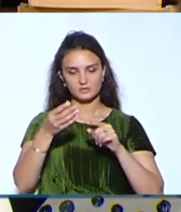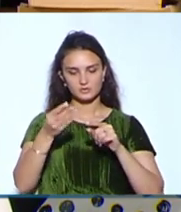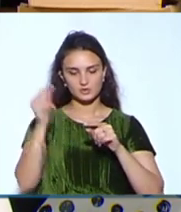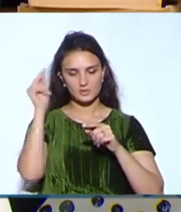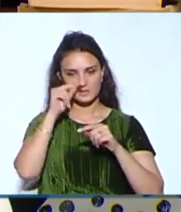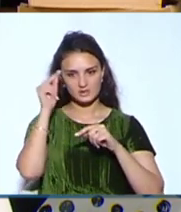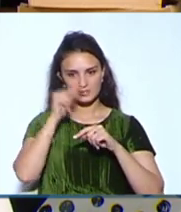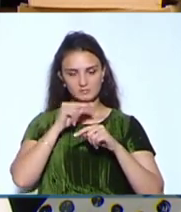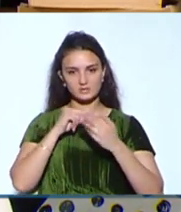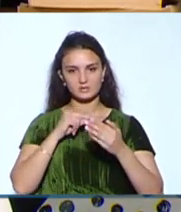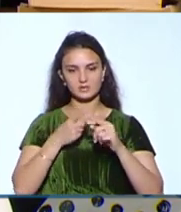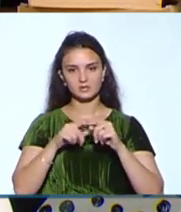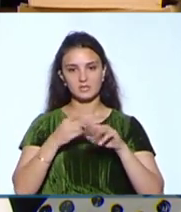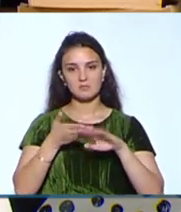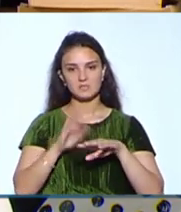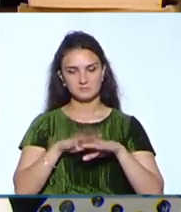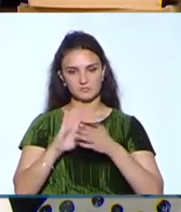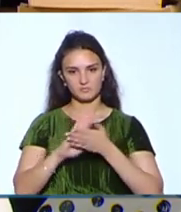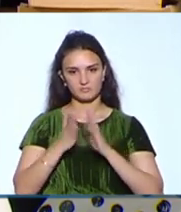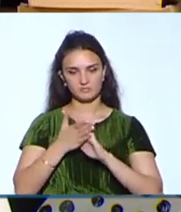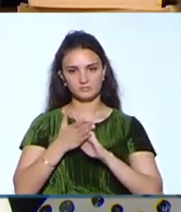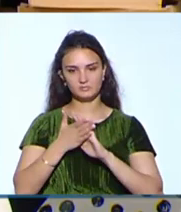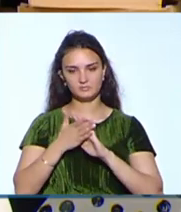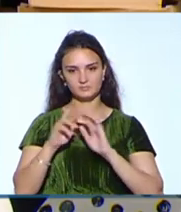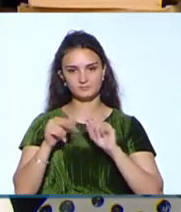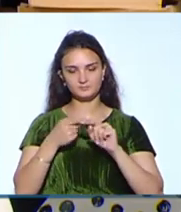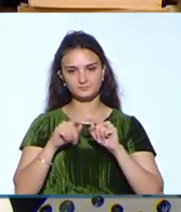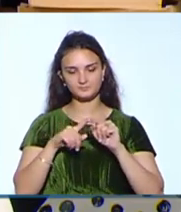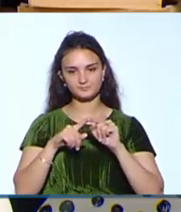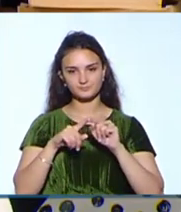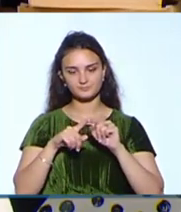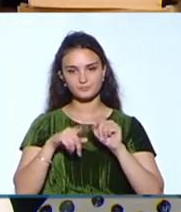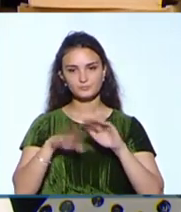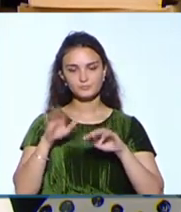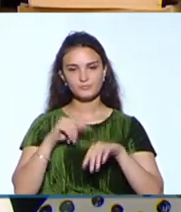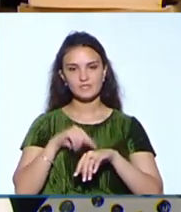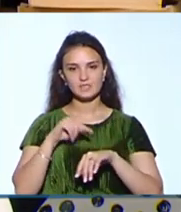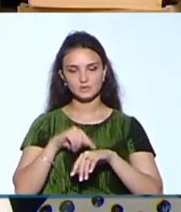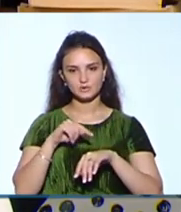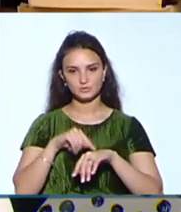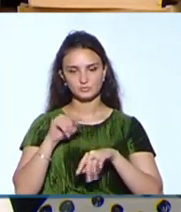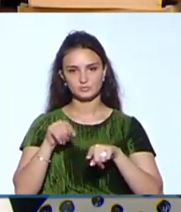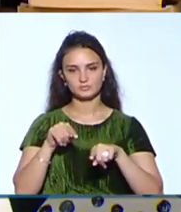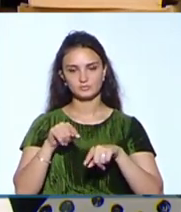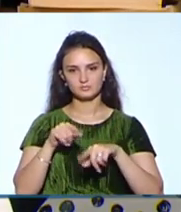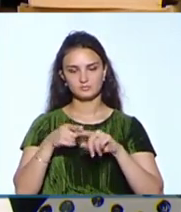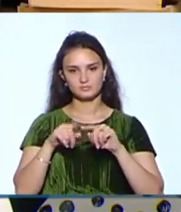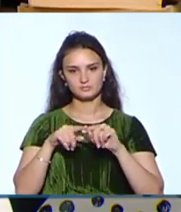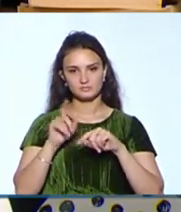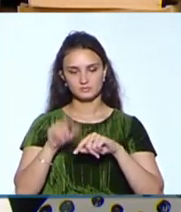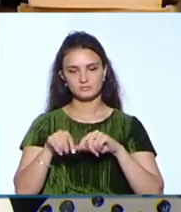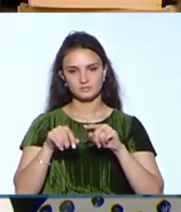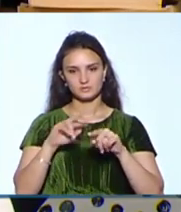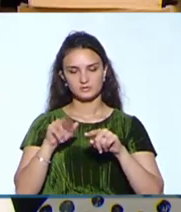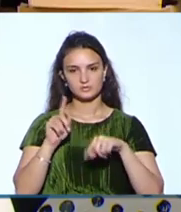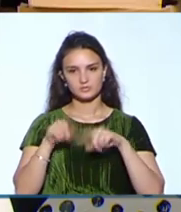შემეცნებისკენ ამძიმებს მდგომარეობას და უფრო სენსიტიურს, ტრაგიზმისკენ მიდრეკილს ხდის